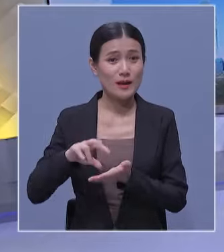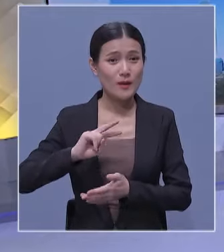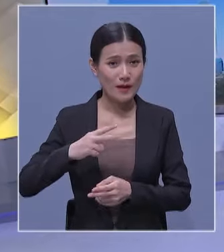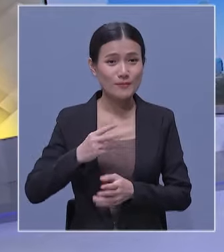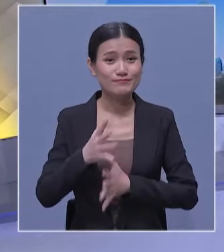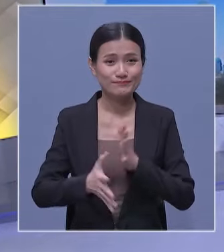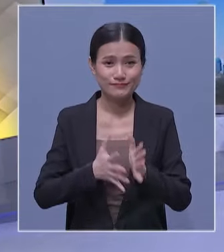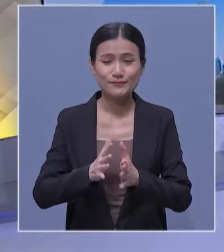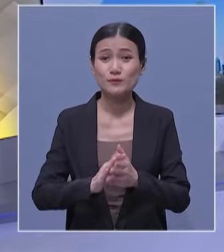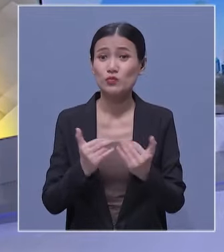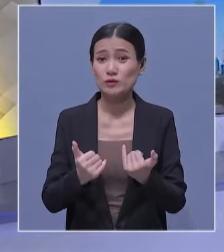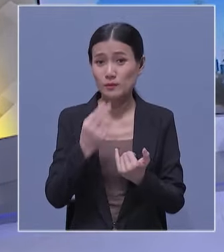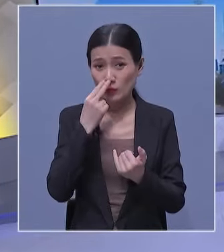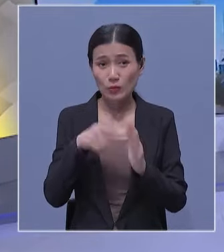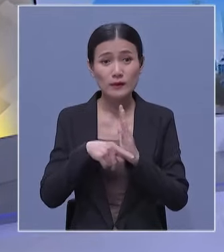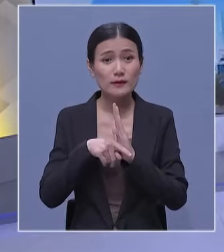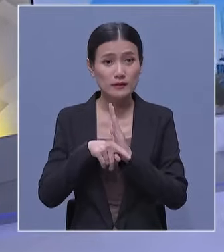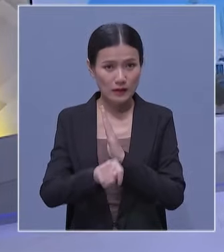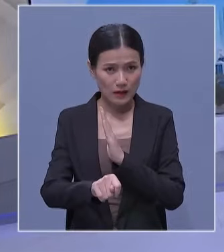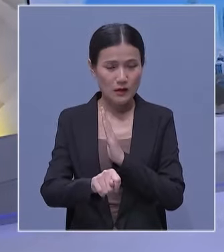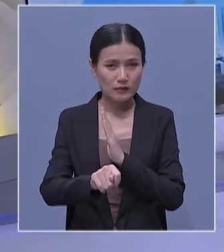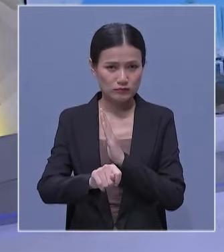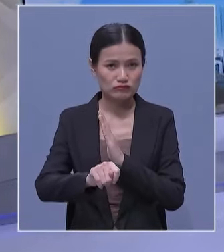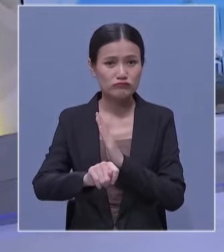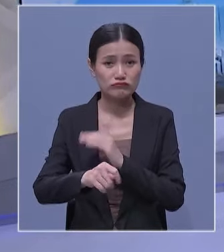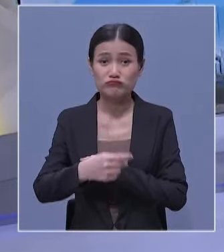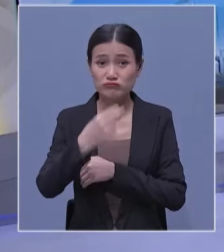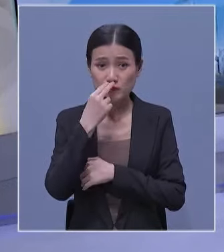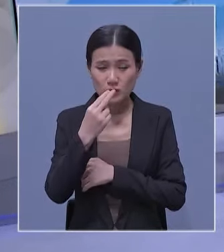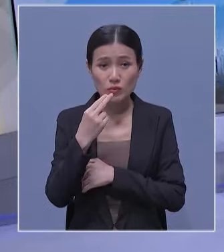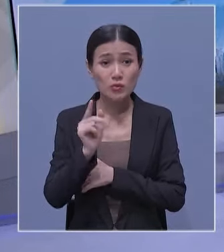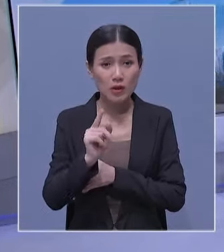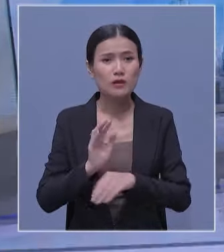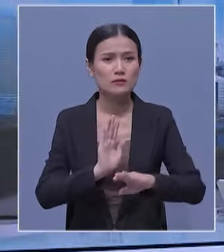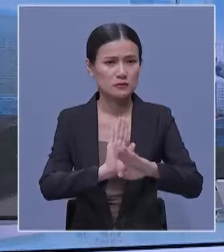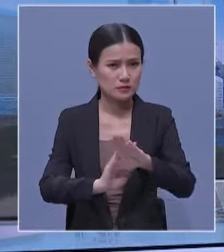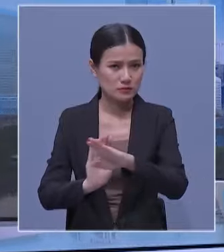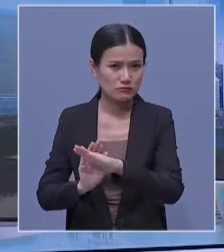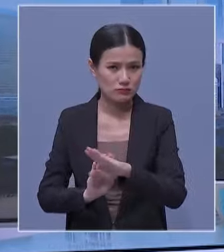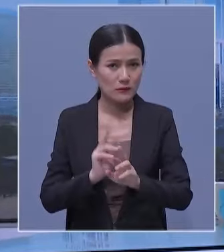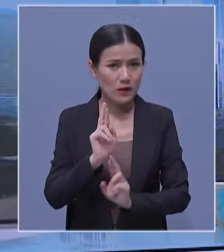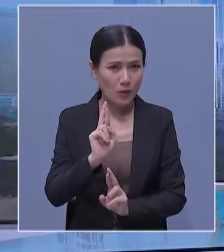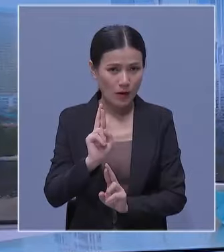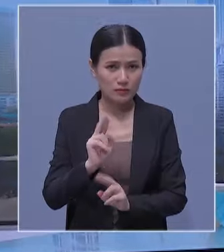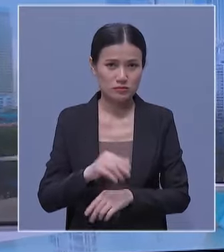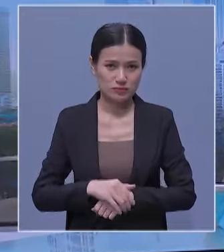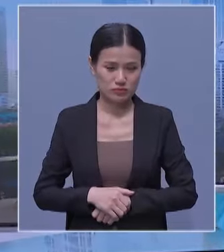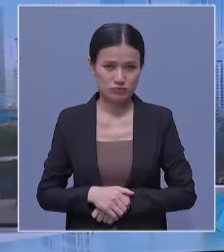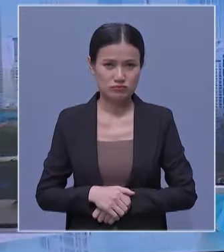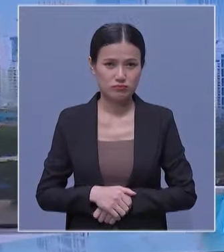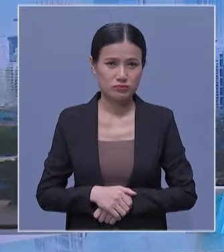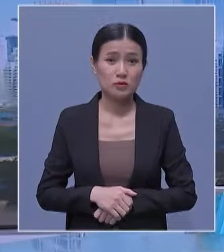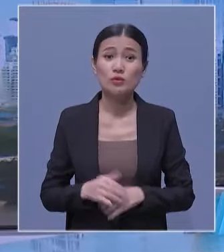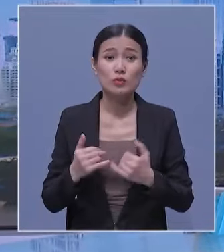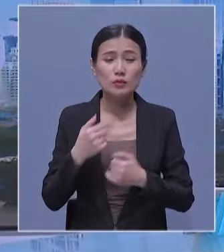พาไปที่จังหวัดตราชเลยค่ะคุณผู้ชมดูอุทาหรณ์เรื่องนี้กันแล้วก็ฝากย้ำฝากเตือนนะคะผู้ใหญ่ที่บ้านเราเนาะคือ